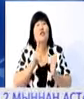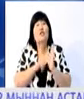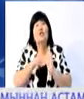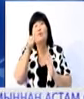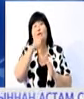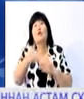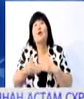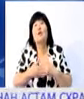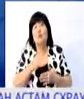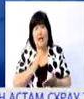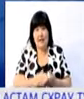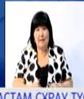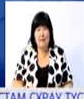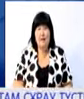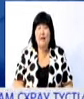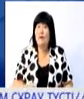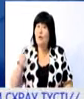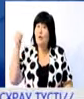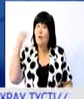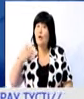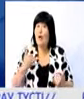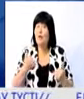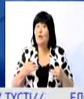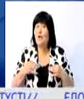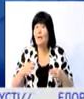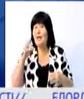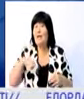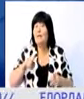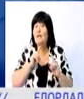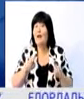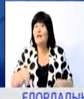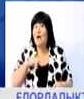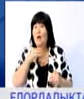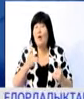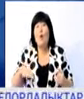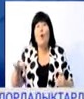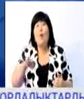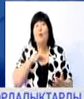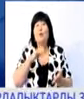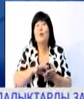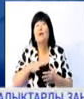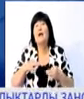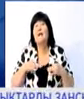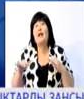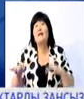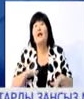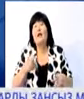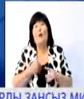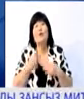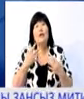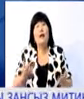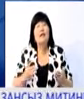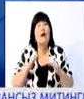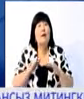жылға жуықтады. Шуақтыда нұрлы мерекеге елімізде де айрықша көңіл бөлінеді. Облыс орталығында өткен салтанатты шара осының